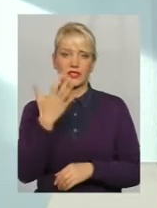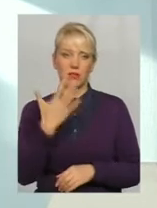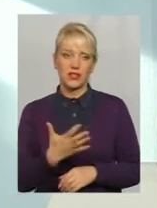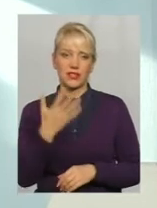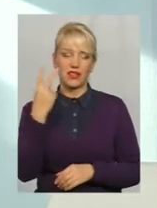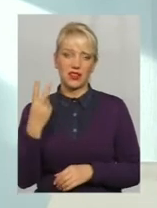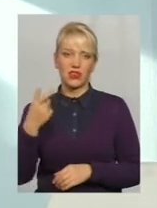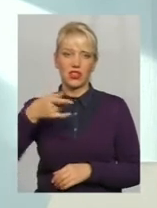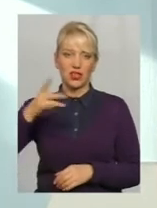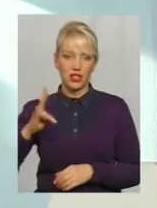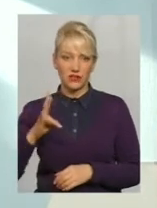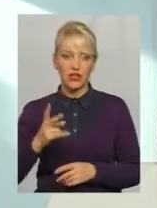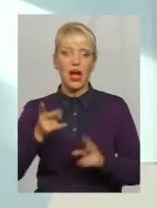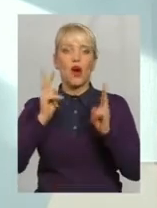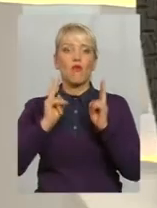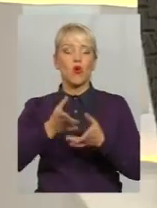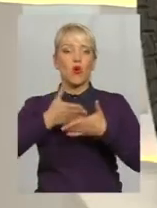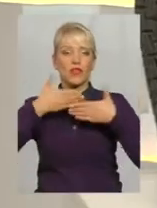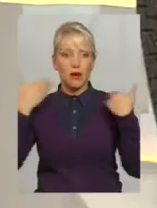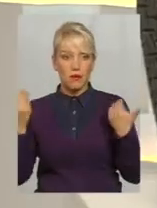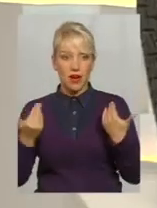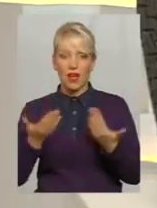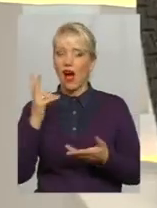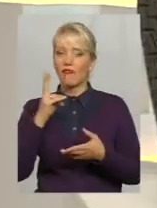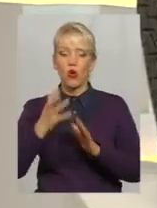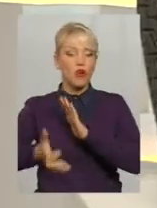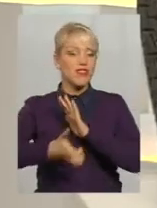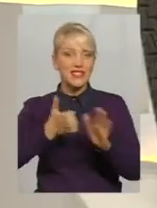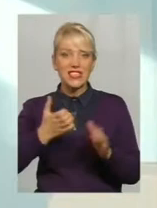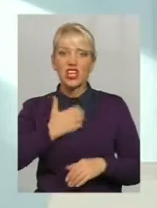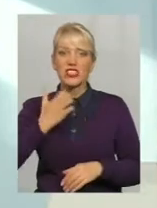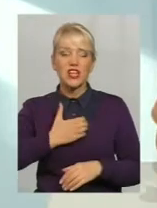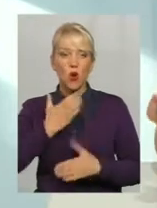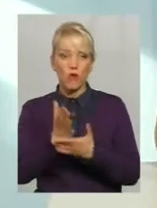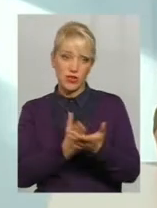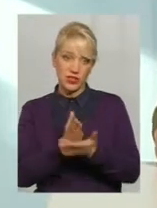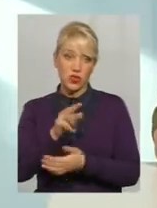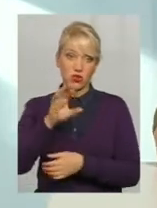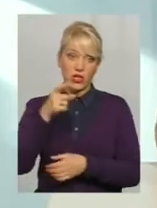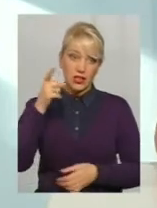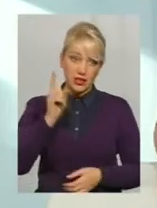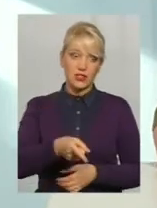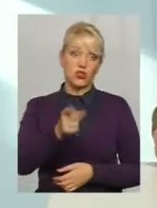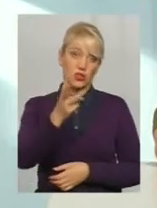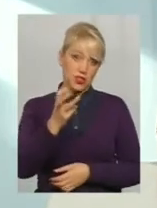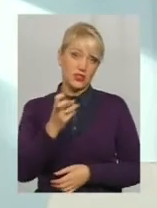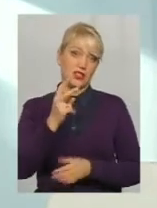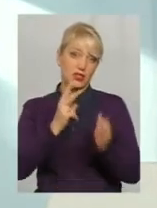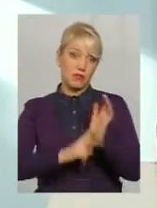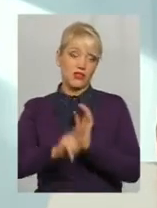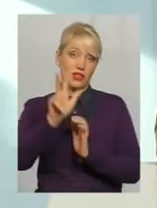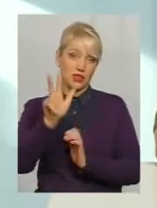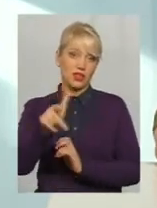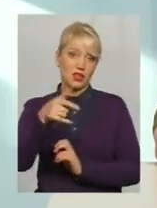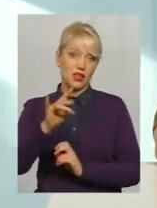1452 гривні. Якщо ж страхового стажу не вистачає, так? Так, то тоді 1373 гривні, які ви